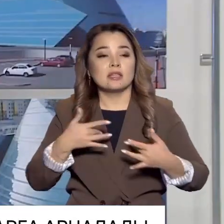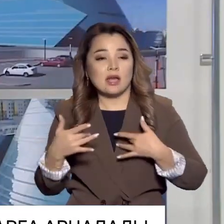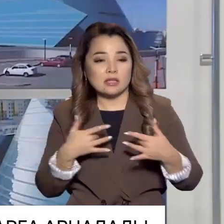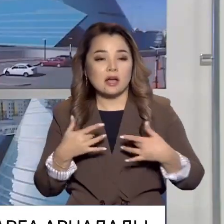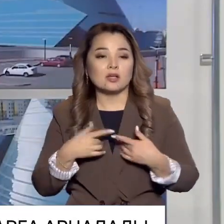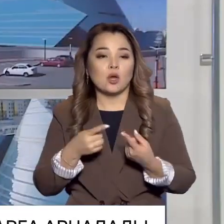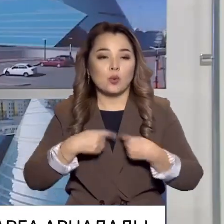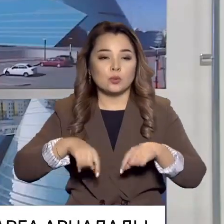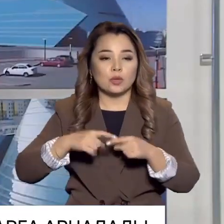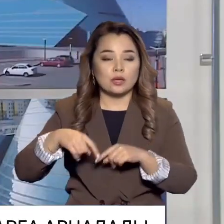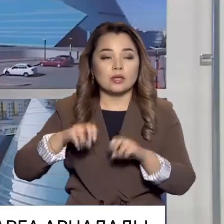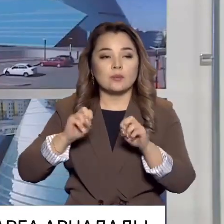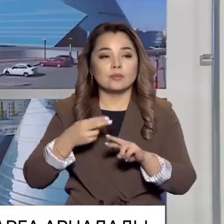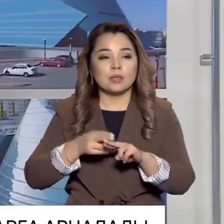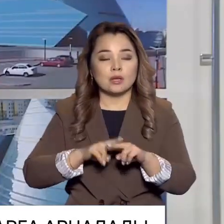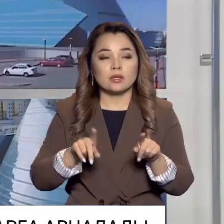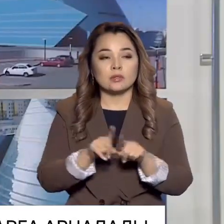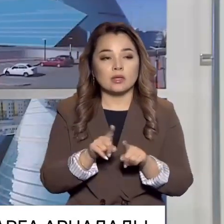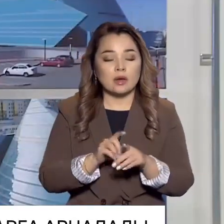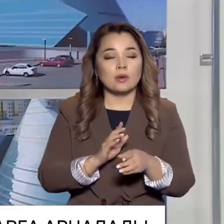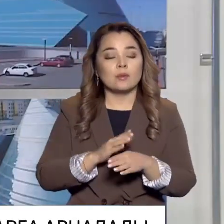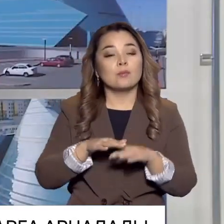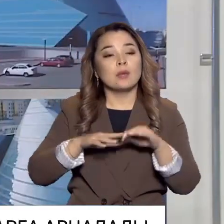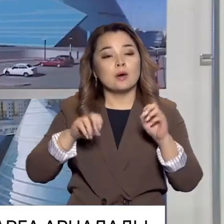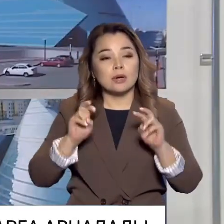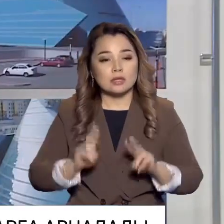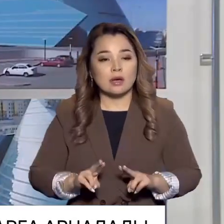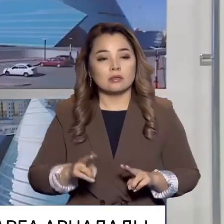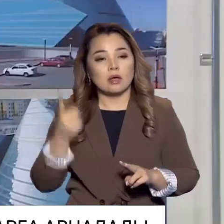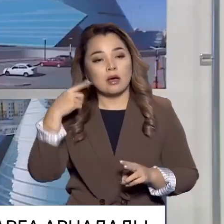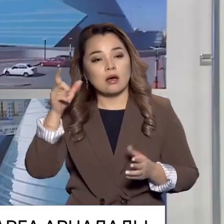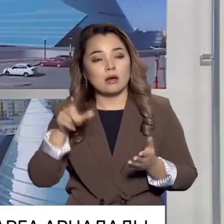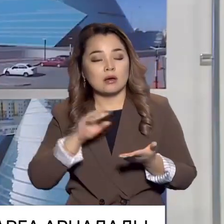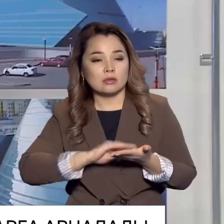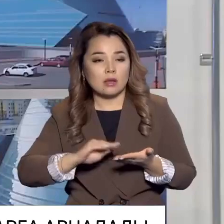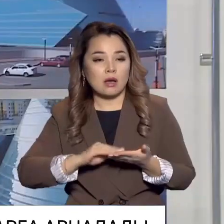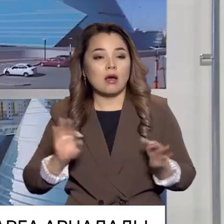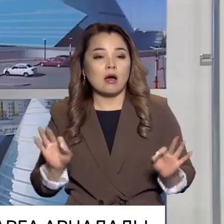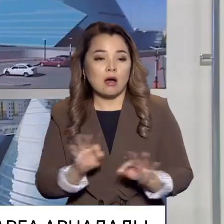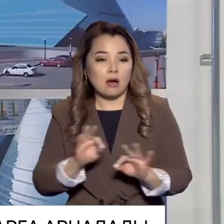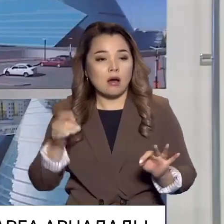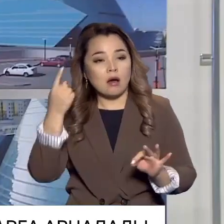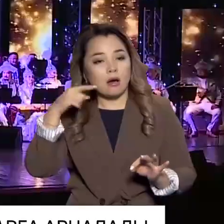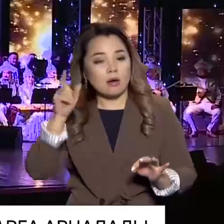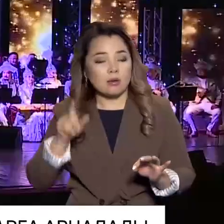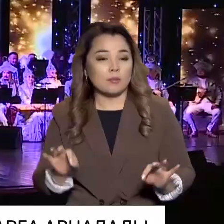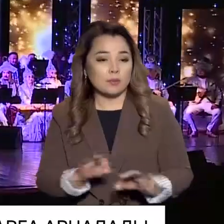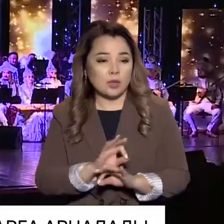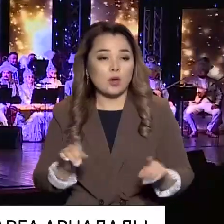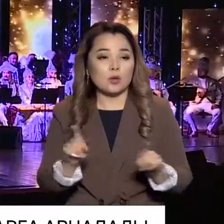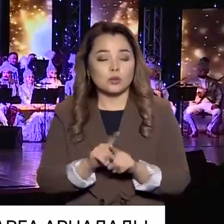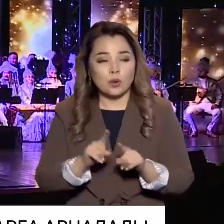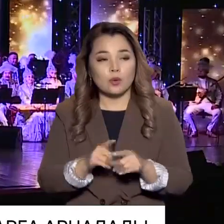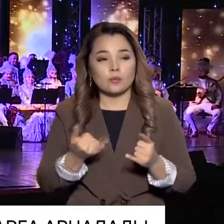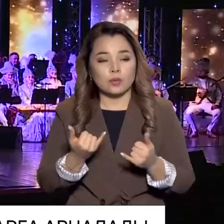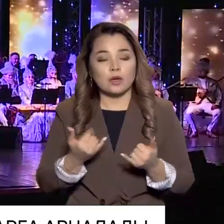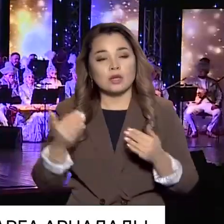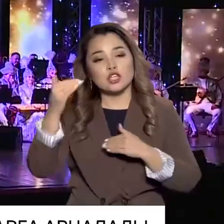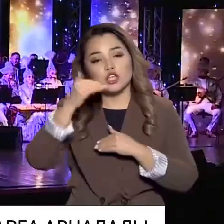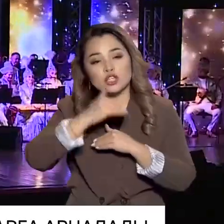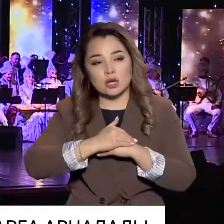өнерінің майталман мамандарын, сондай-ақ ақын және композиторларды жатқызуға болады. Демек, бүгінгі